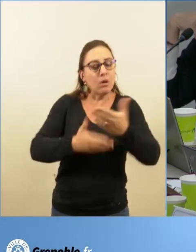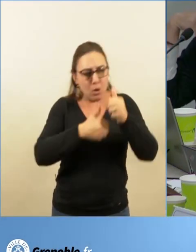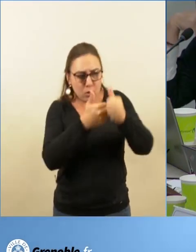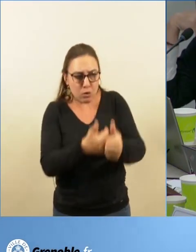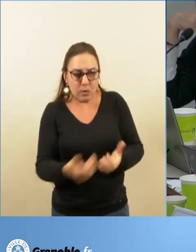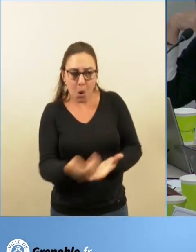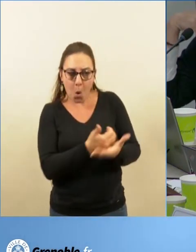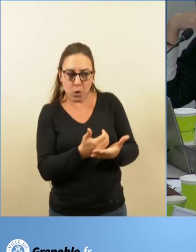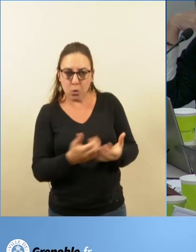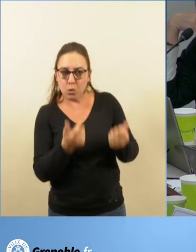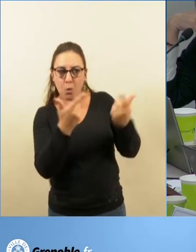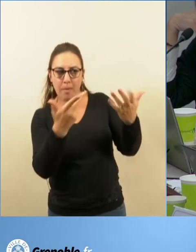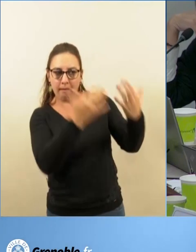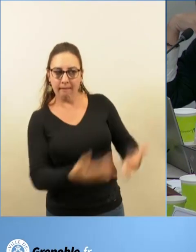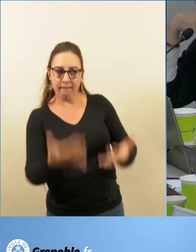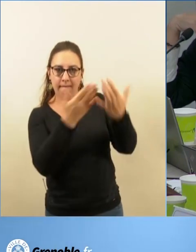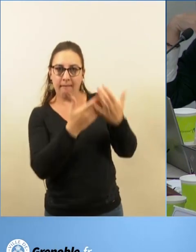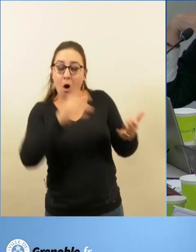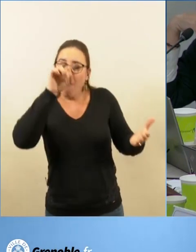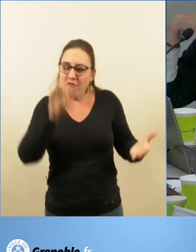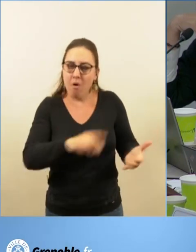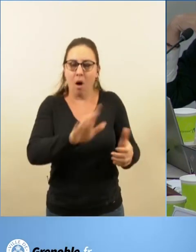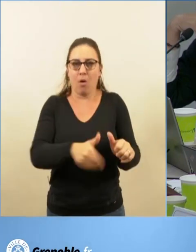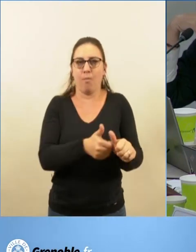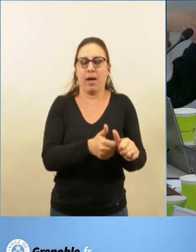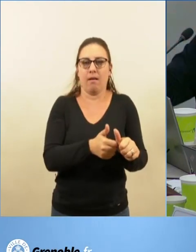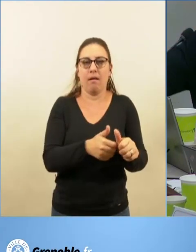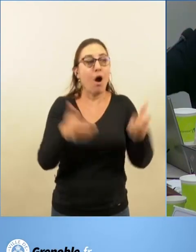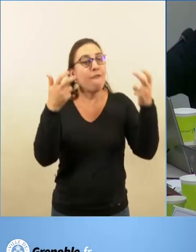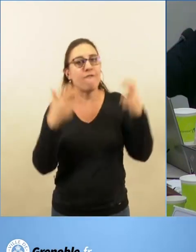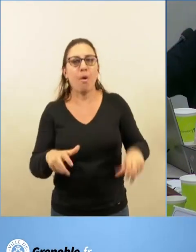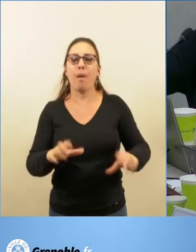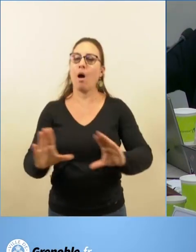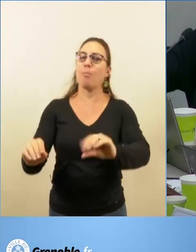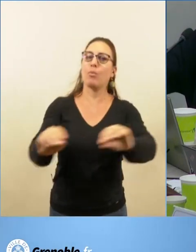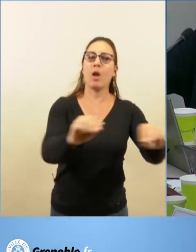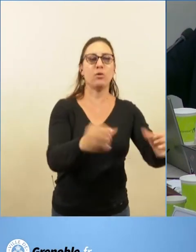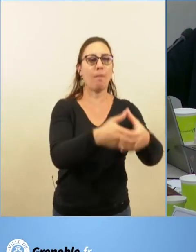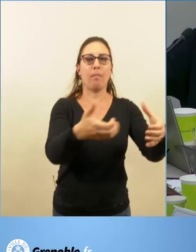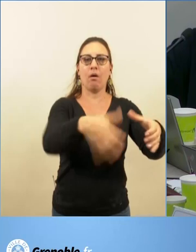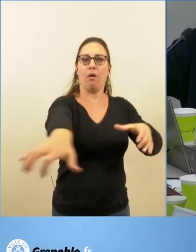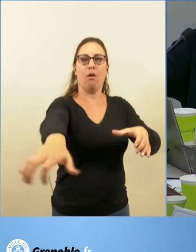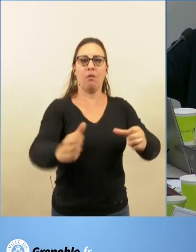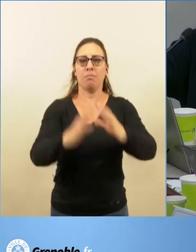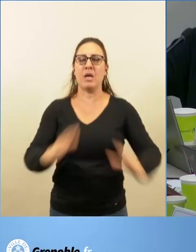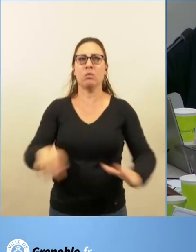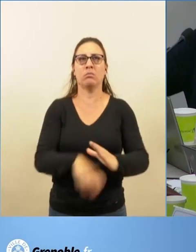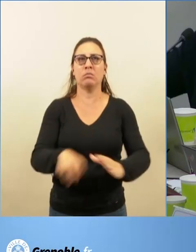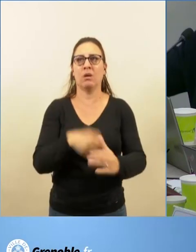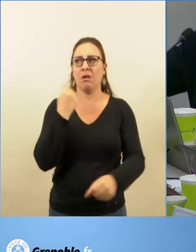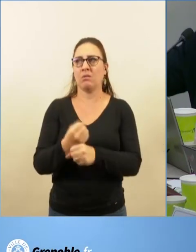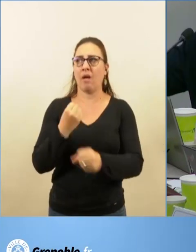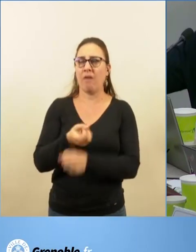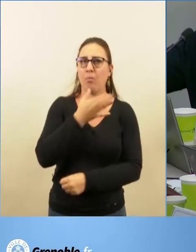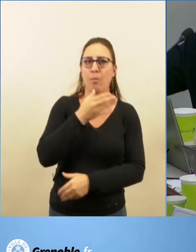cet accompagnement est indispensable si nous ne voulons pas qu'une partie de la population se retrouve assignée à résidence ou face le choix